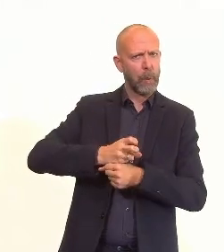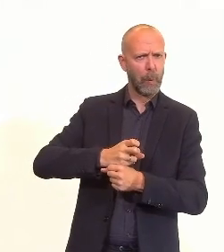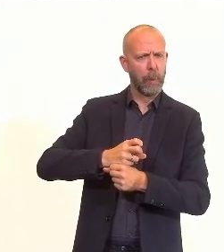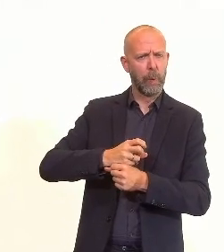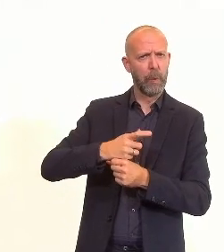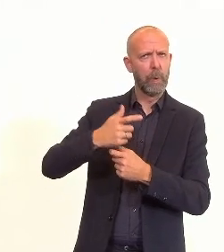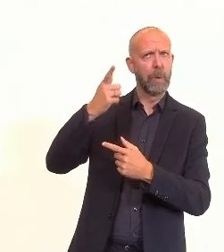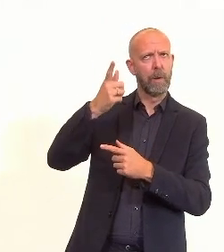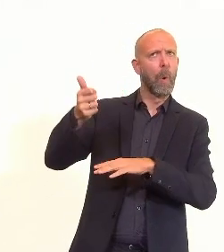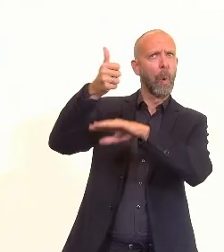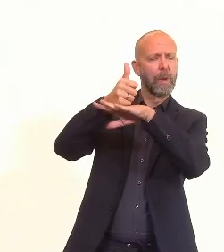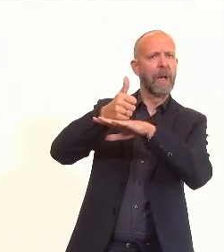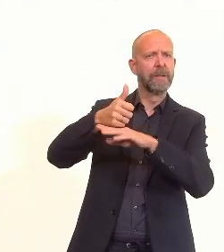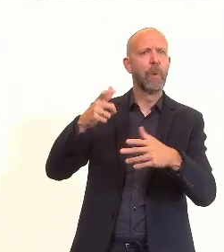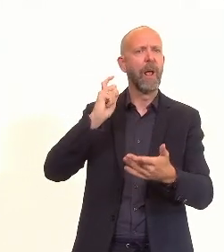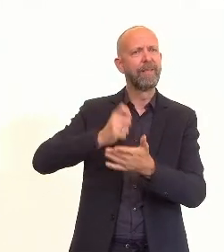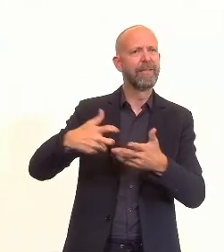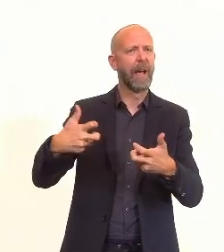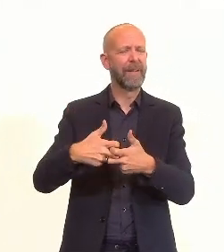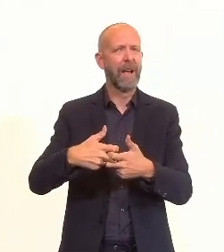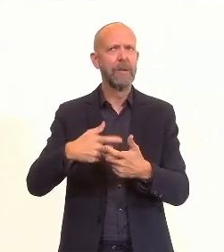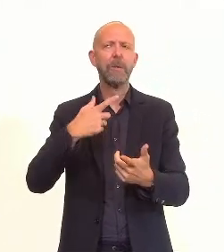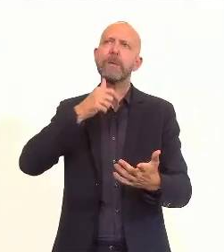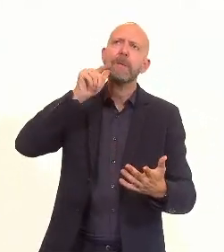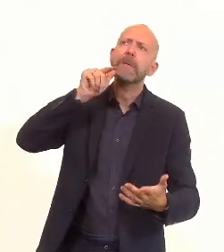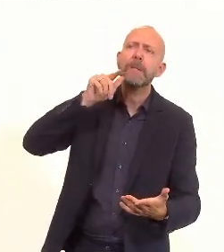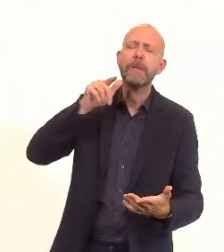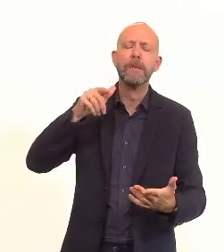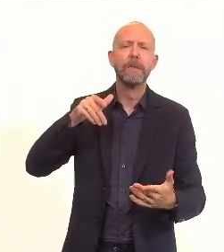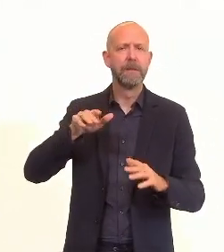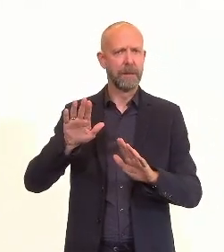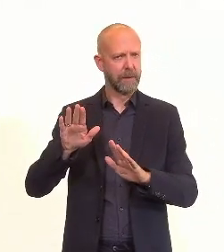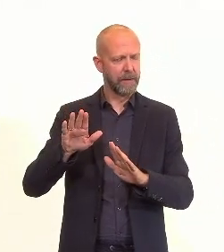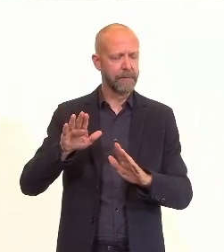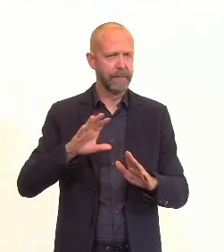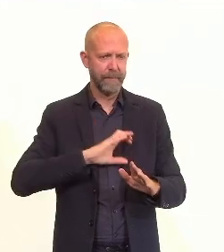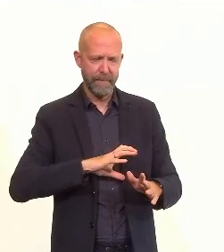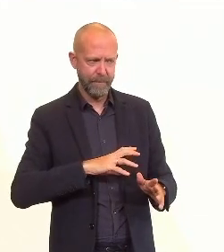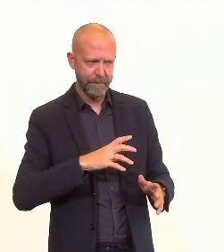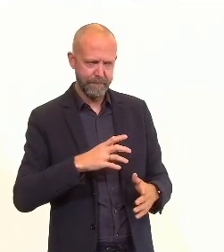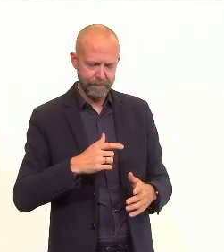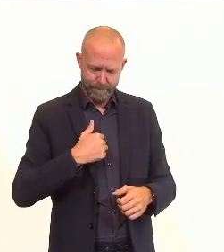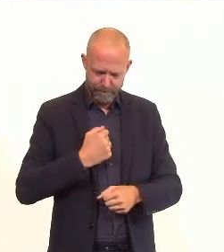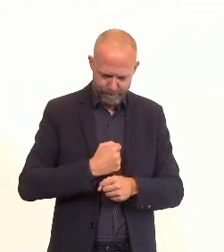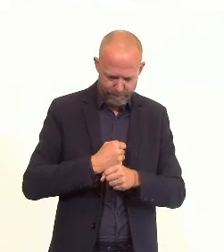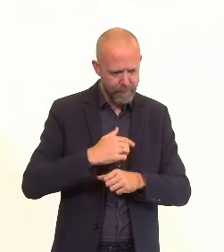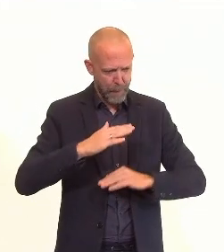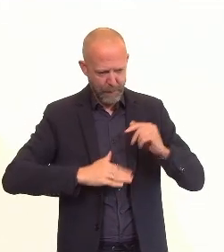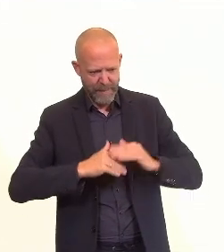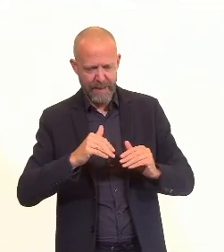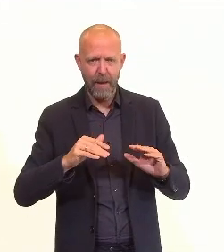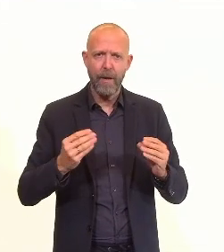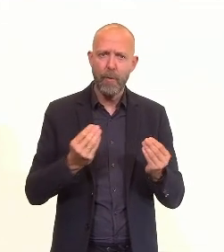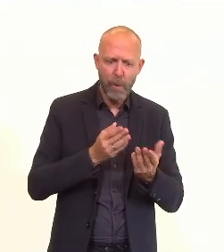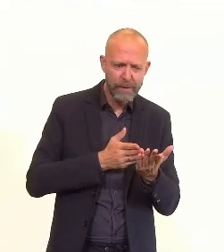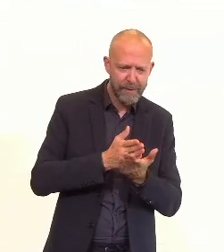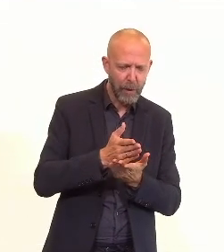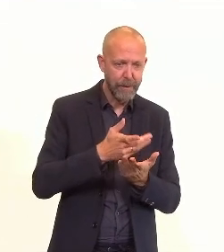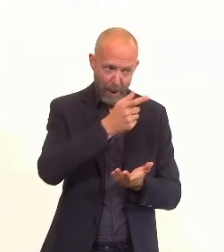les autorités de tarification, c'est de recentrer, de redonner du sens à nos métiers, à